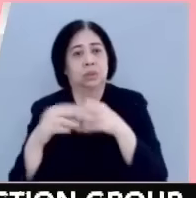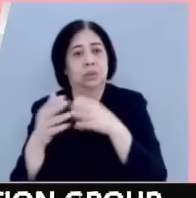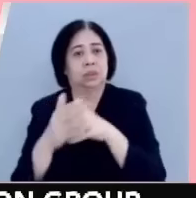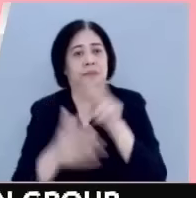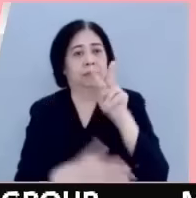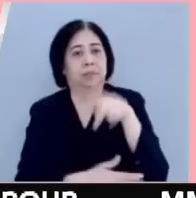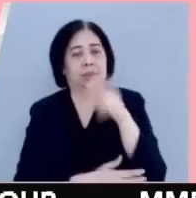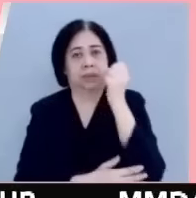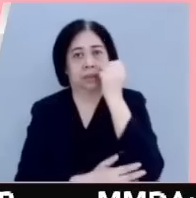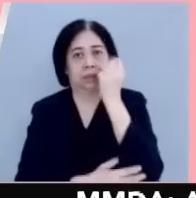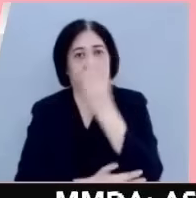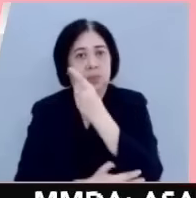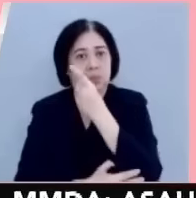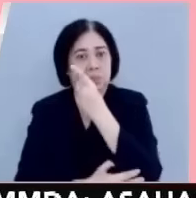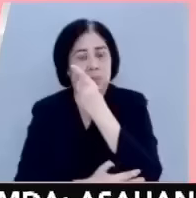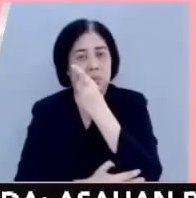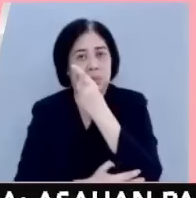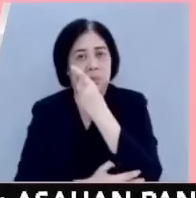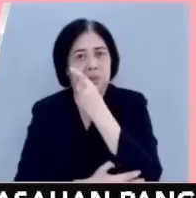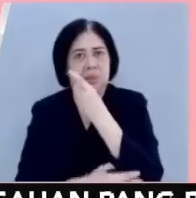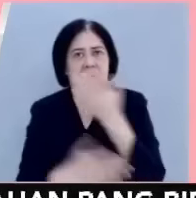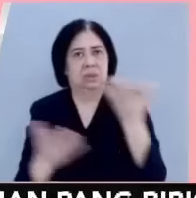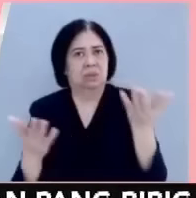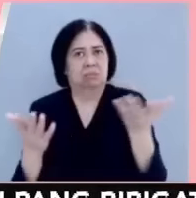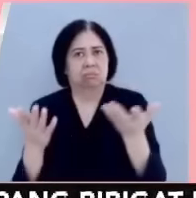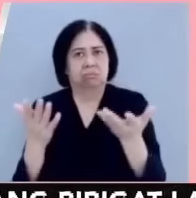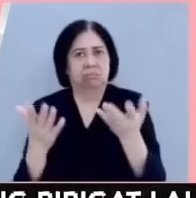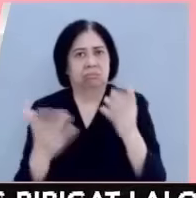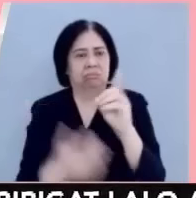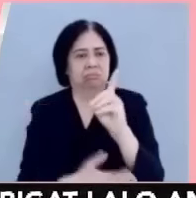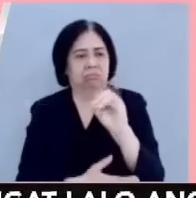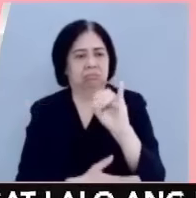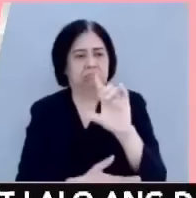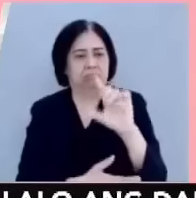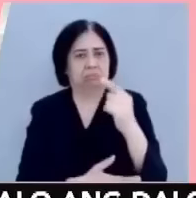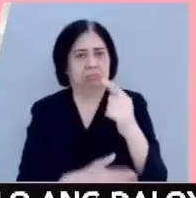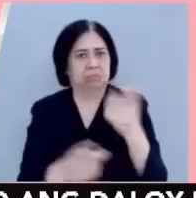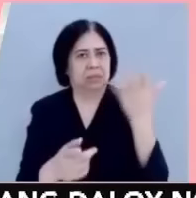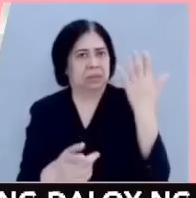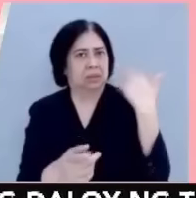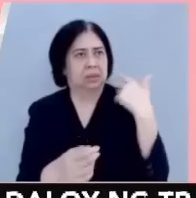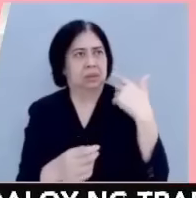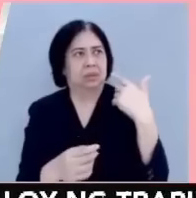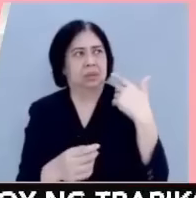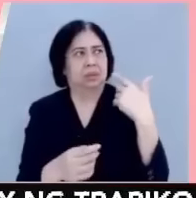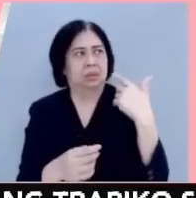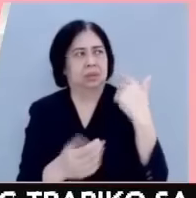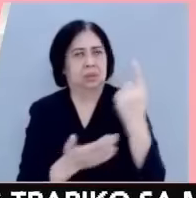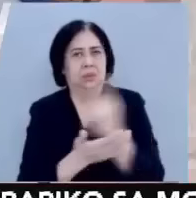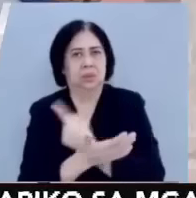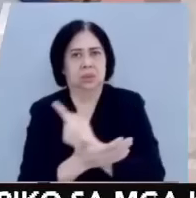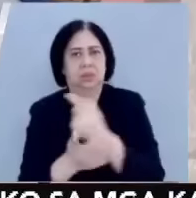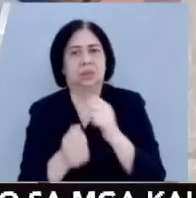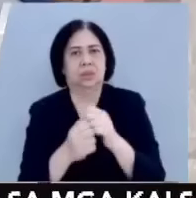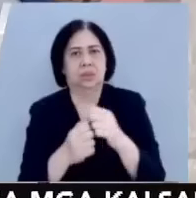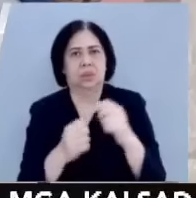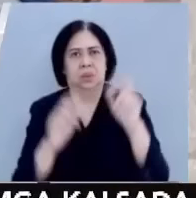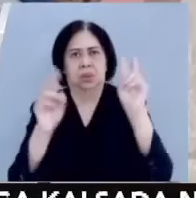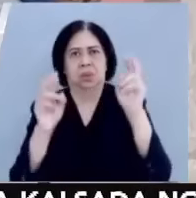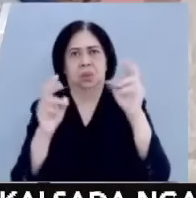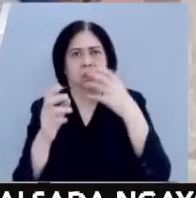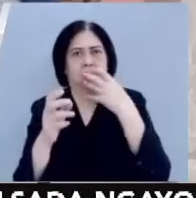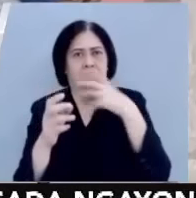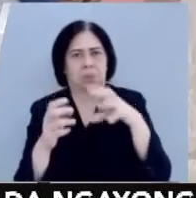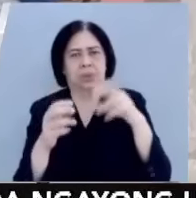Duterte Saan pumapasok dito ang DG sa Itong nagdaang mga araw eh mainit init ang ating pulitika ah Sobrang